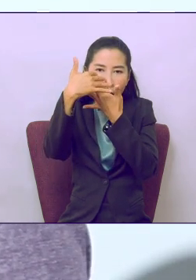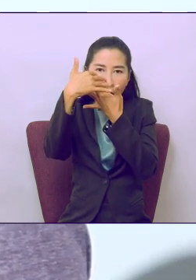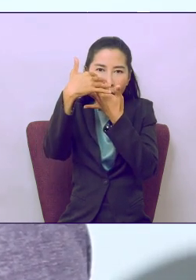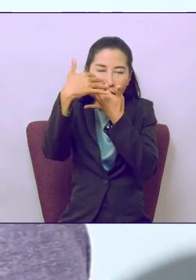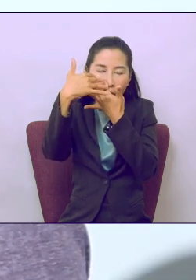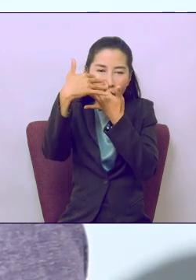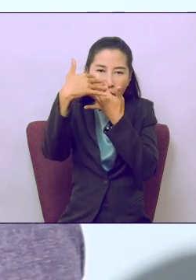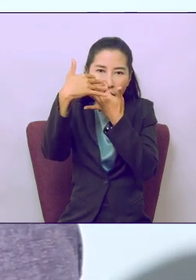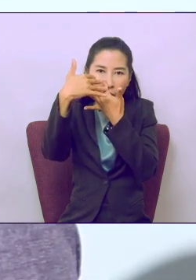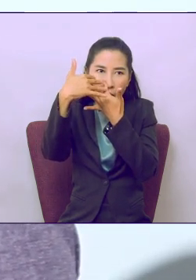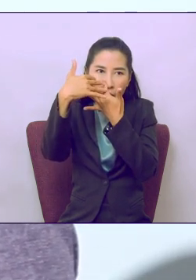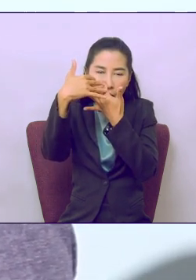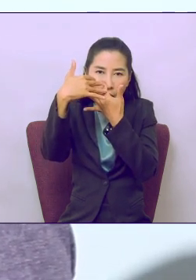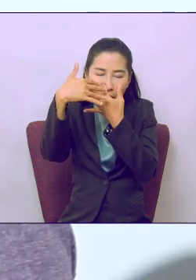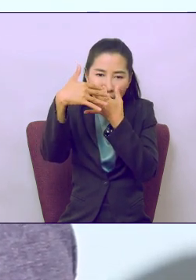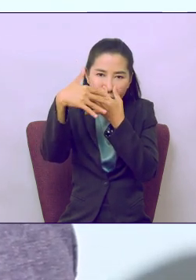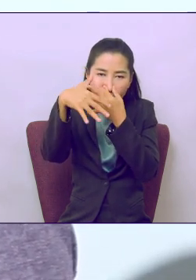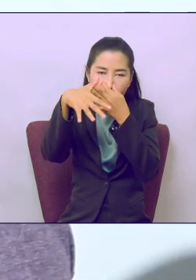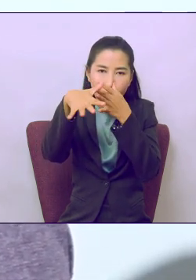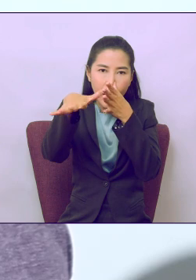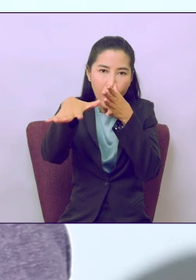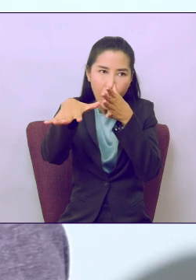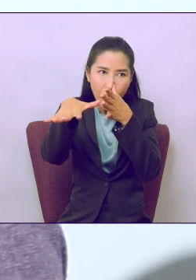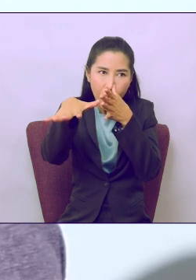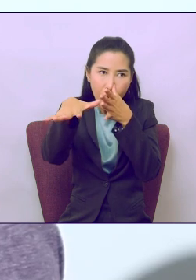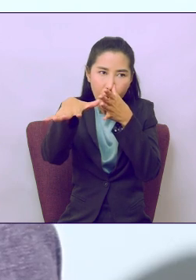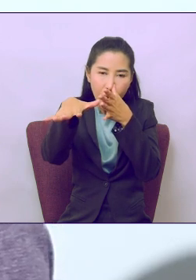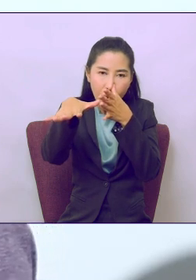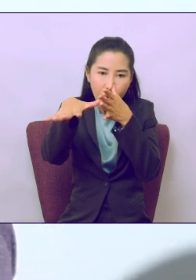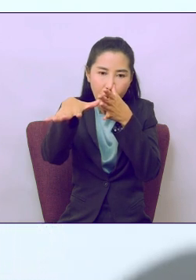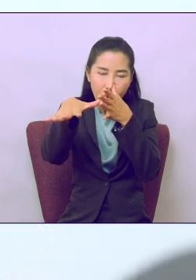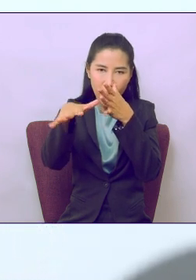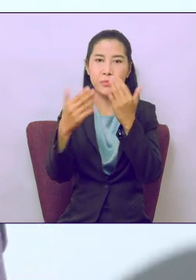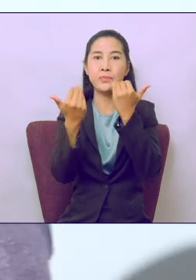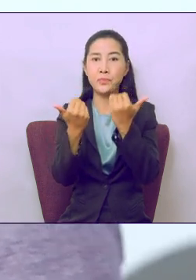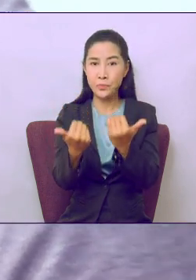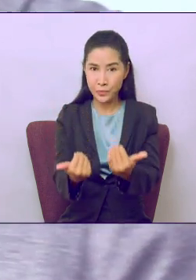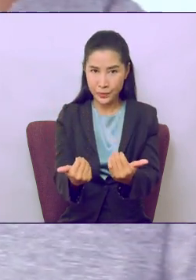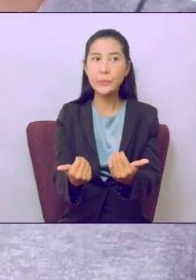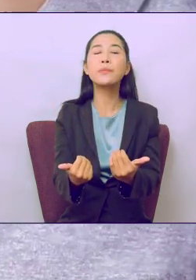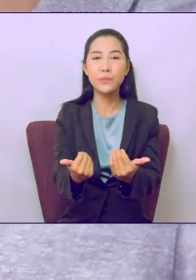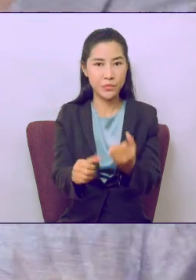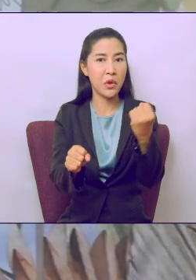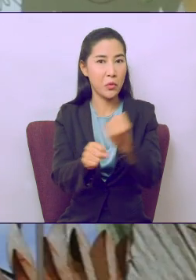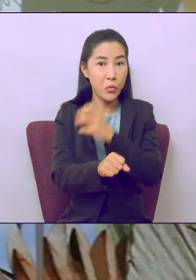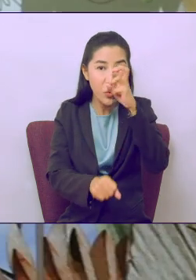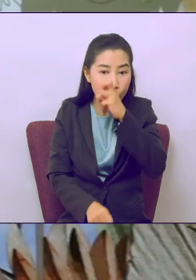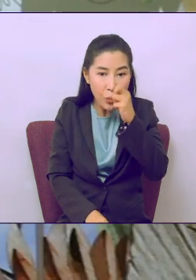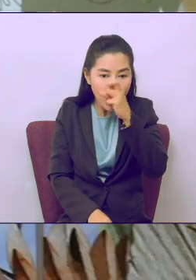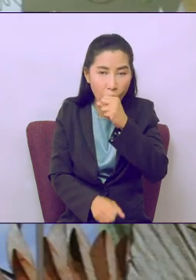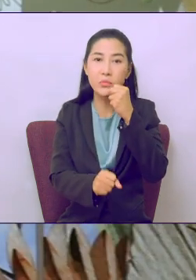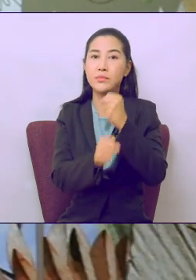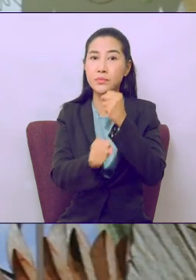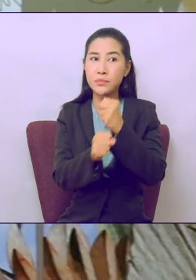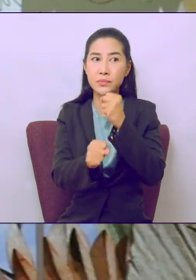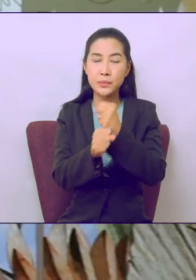ปิดขวาเปิดซ้ายแล้วหายใจออกครับอ่าวันนี้นะครับลมหายใจนะครับเดี๋ยวเรามาลองนะครับว่า